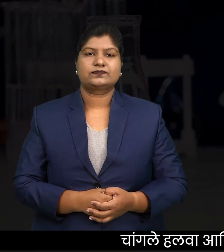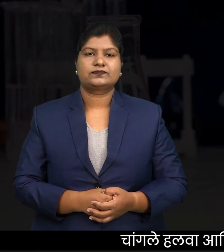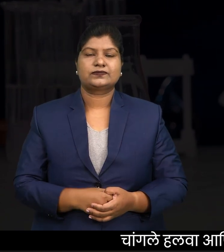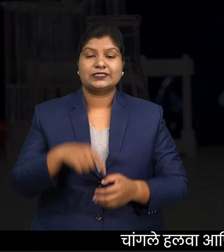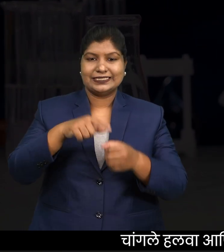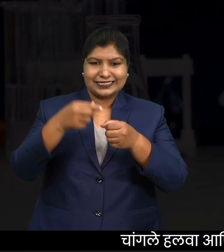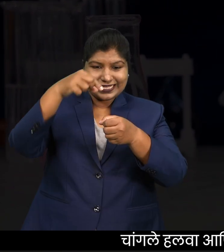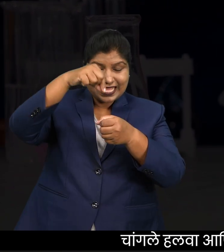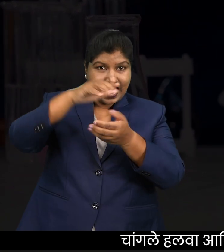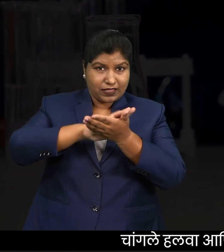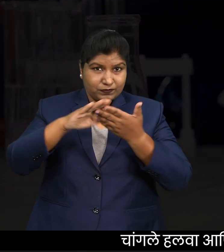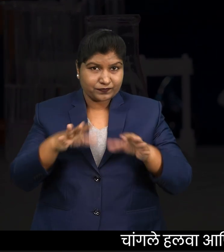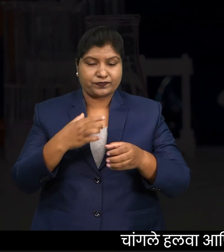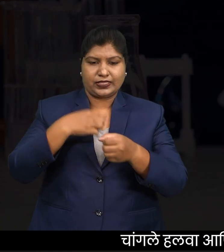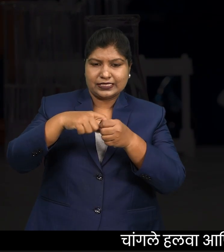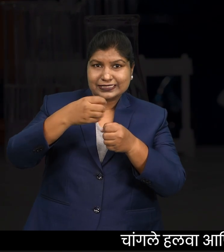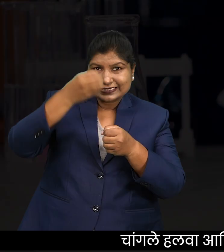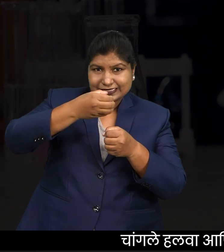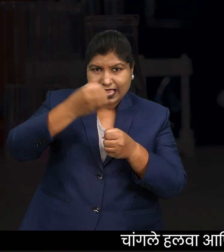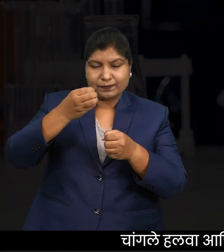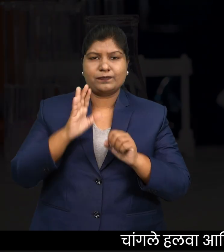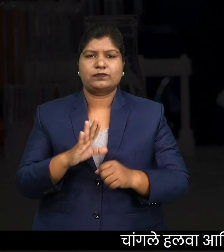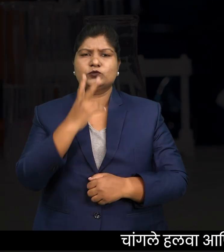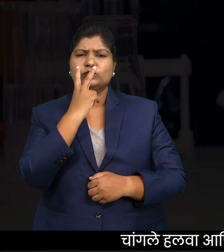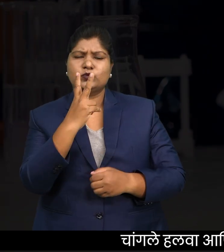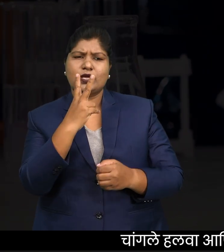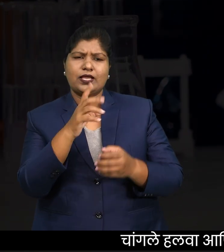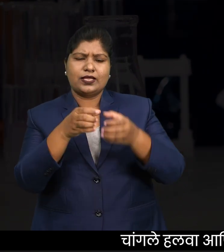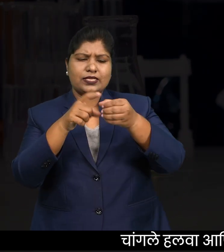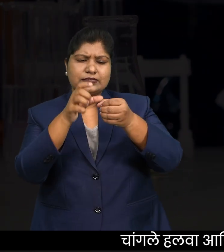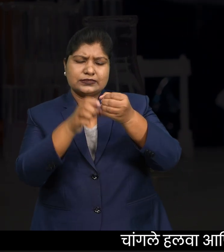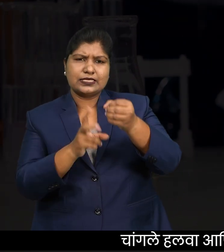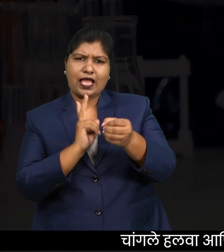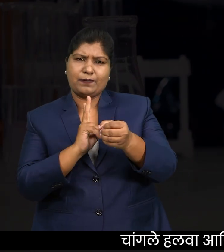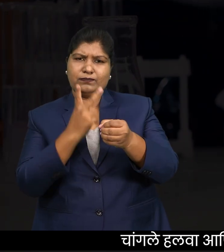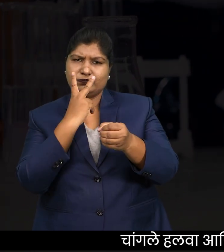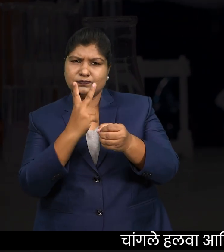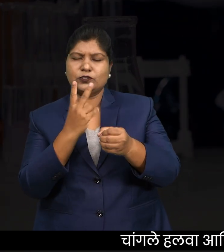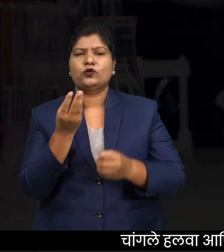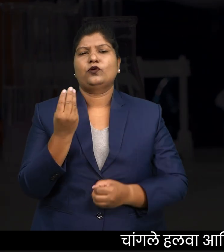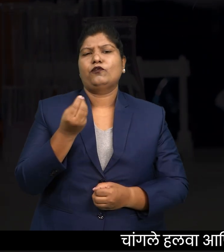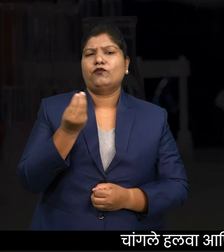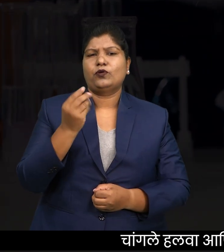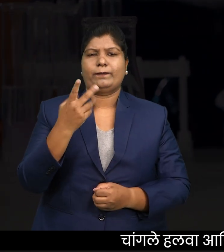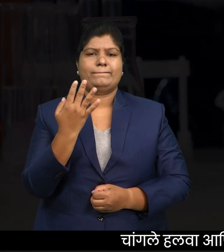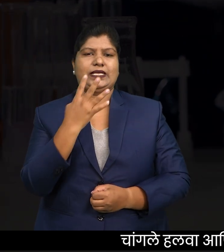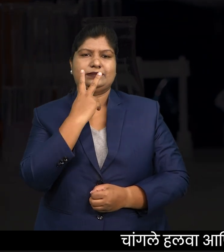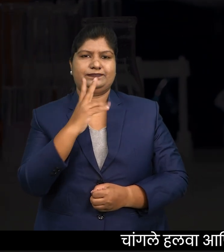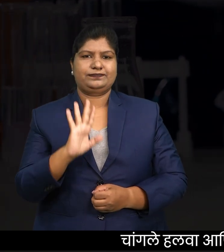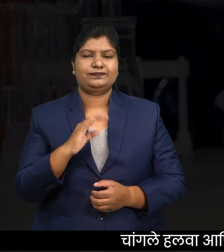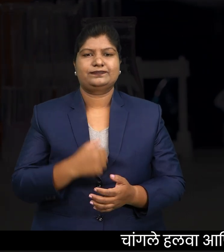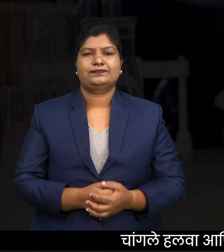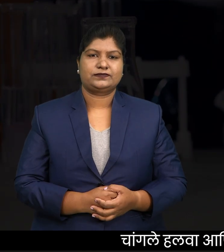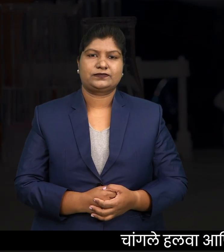चांगले हलवा आणि परीक्षा नळी काही मिनिटे उभी राहू द्या.